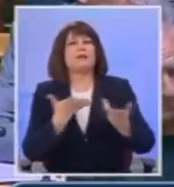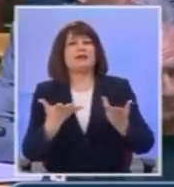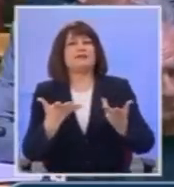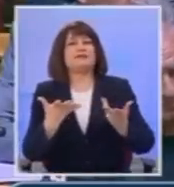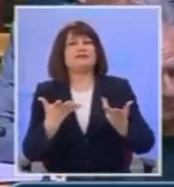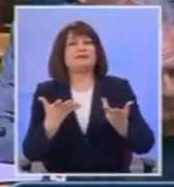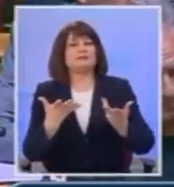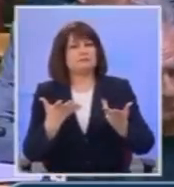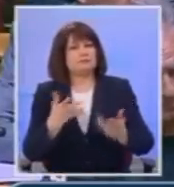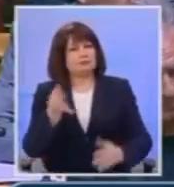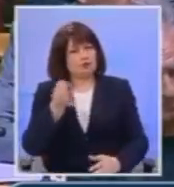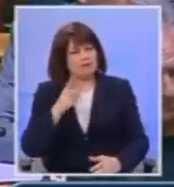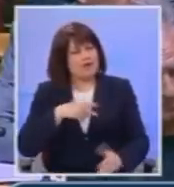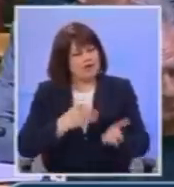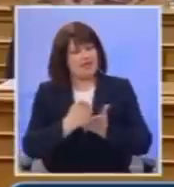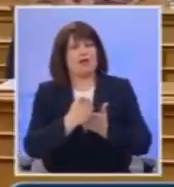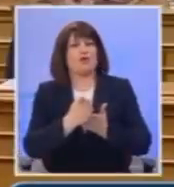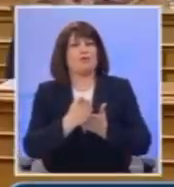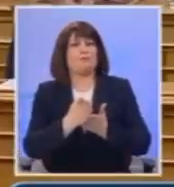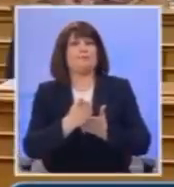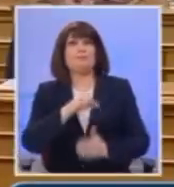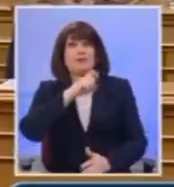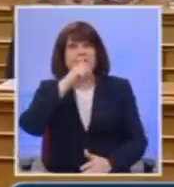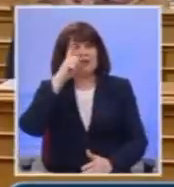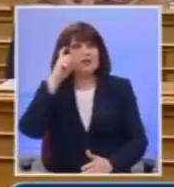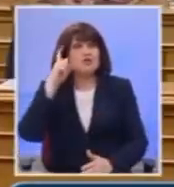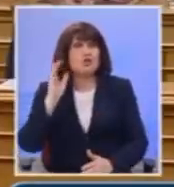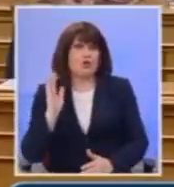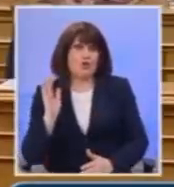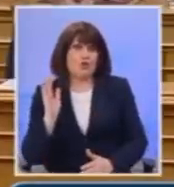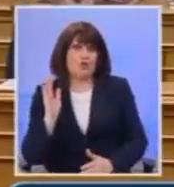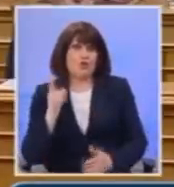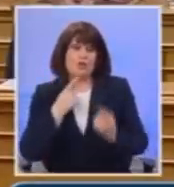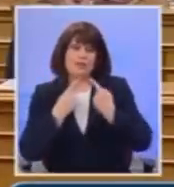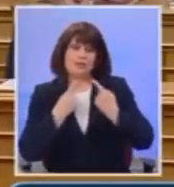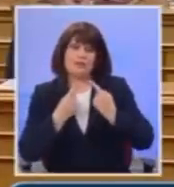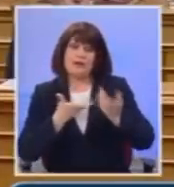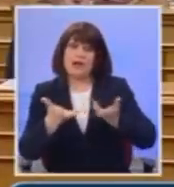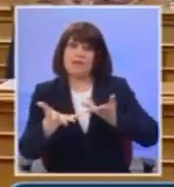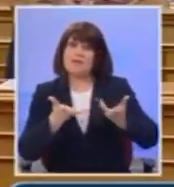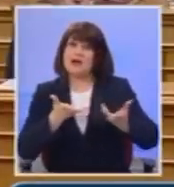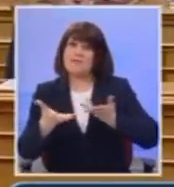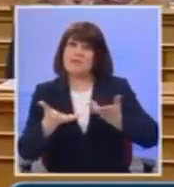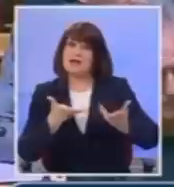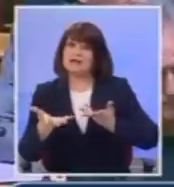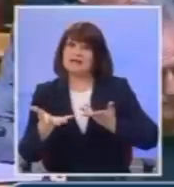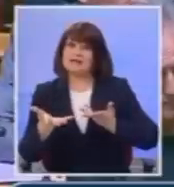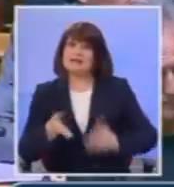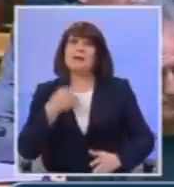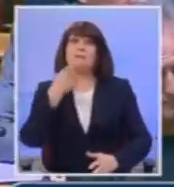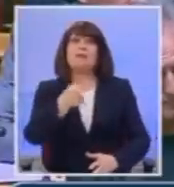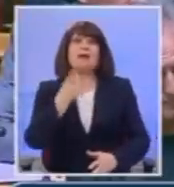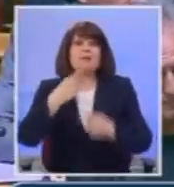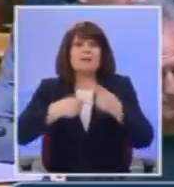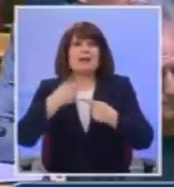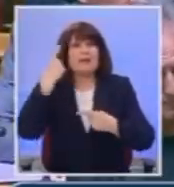που κάνει τη διαπραγμάτευση, και έχει δίκιο, ότι είναι δύσκολο να κάνει μια διαπραγμάτευση. Πήγαμε σε αχαρτογράφητα νερά και εμείς